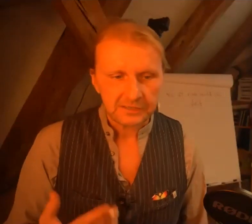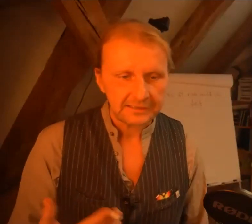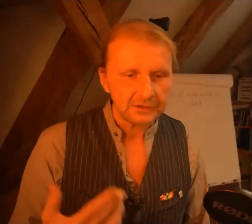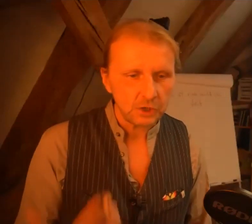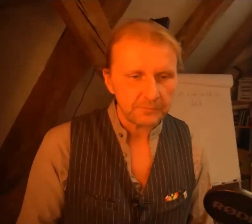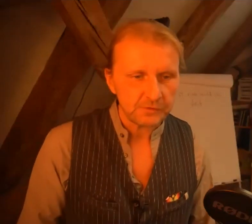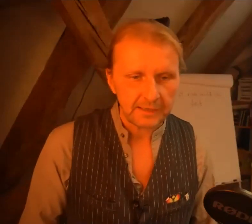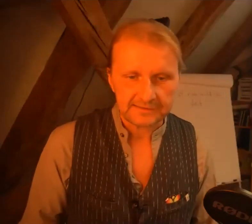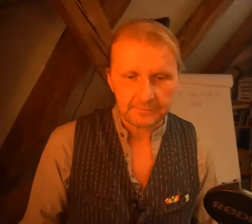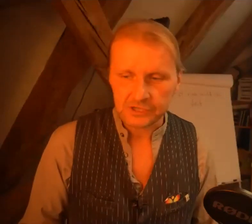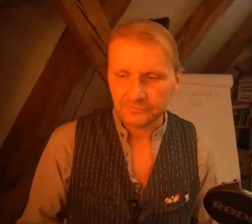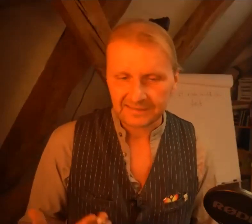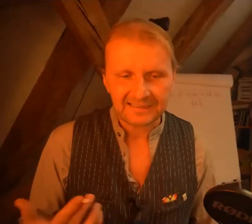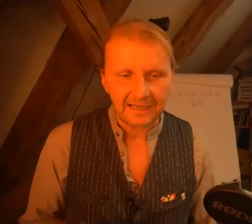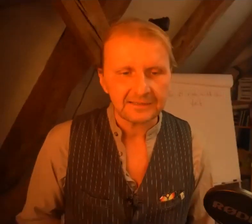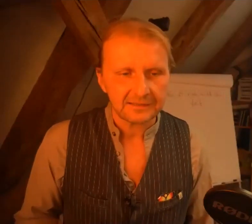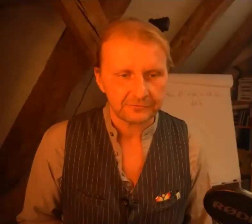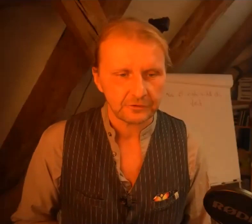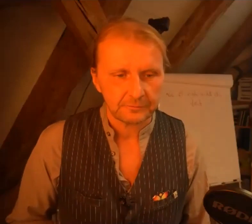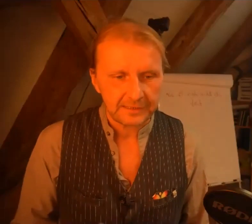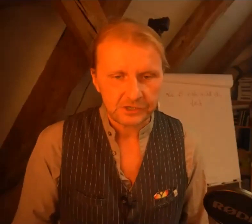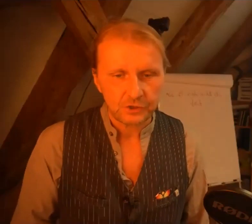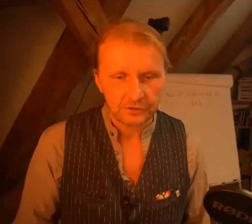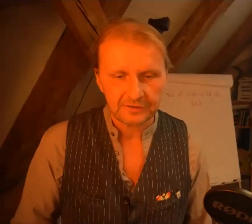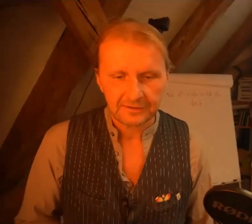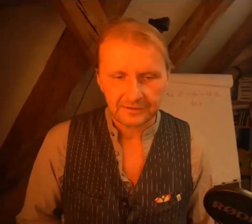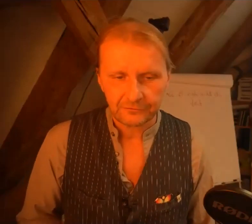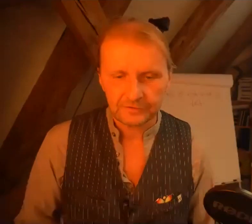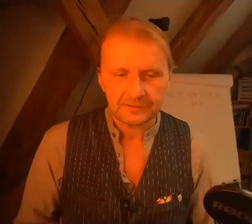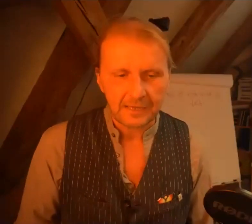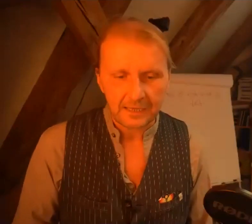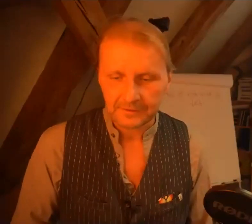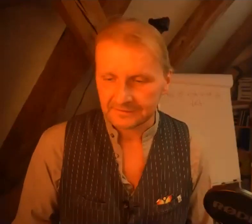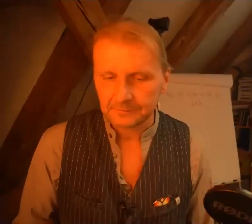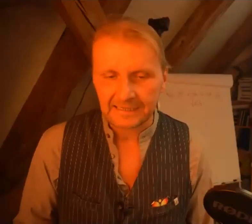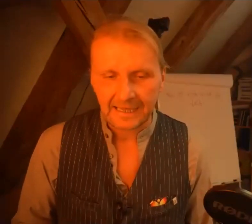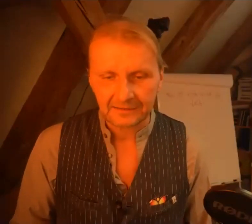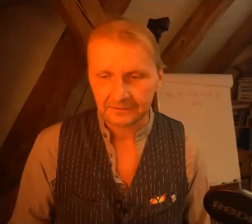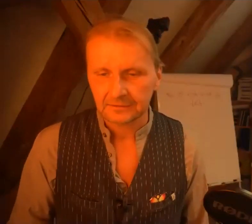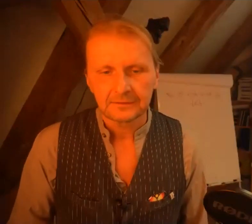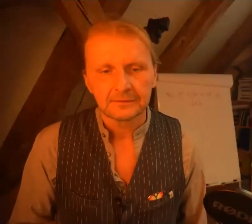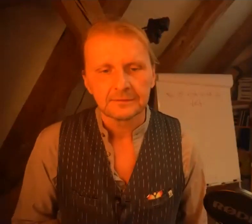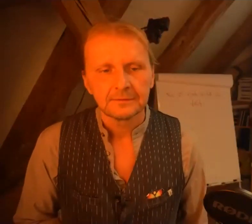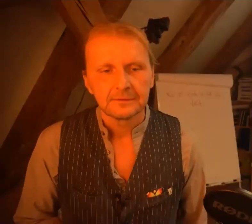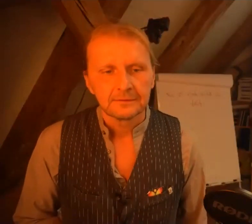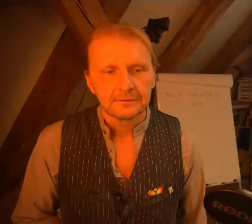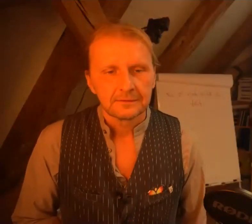Menschen kriegen Kopfschmerzen, Menschen werden krank davon, Menschen können davon nicht mehr arbeiten, nicht mehr lernen.